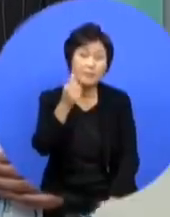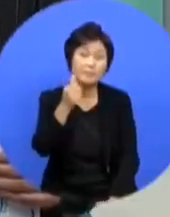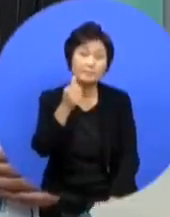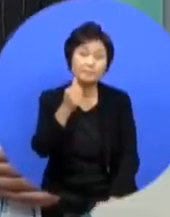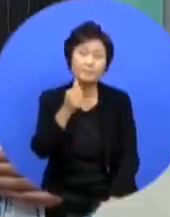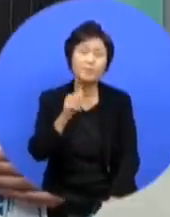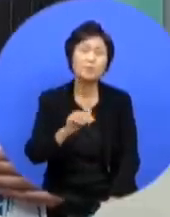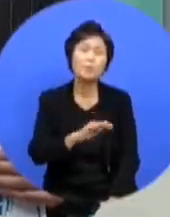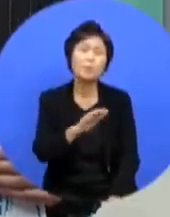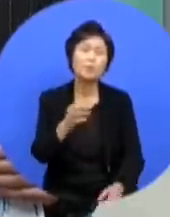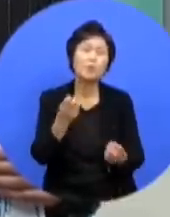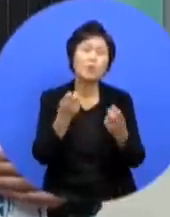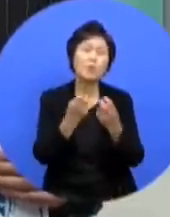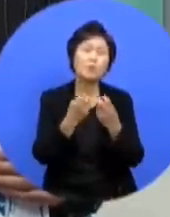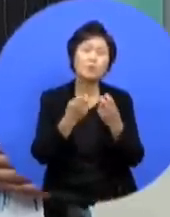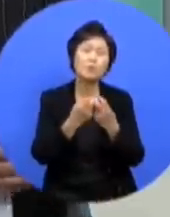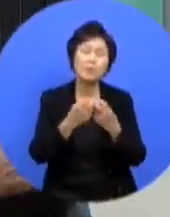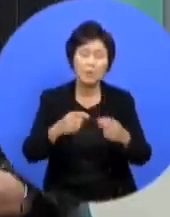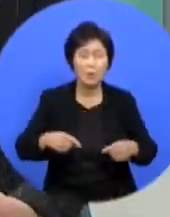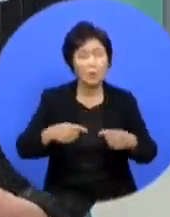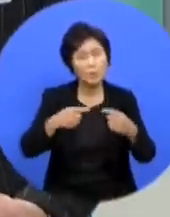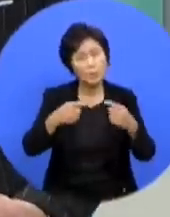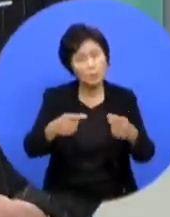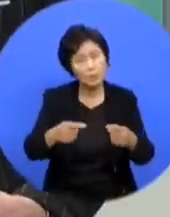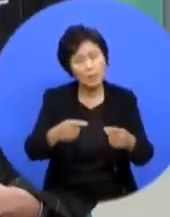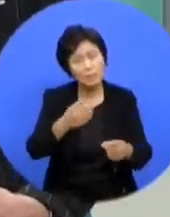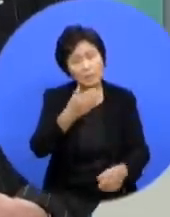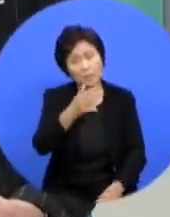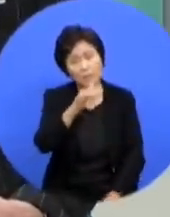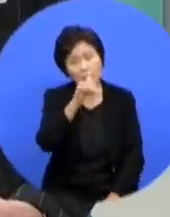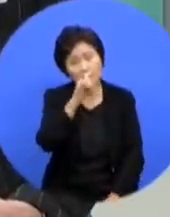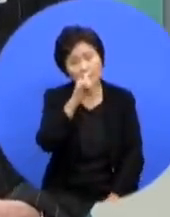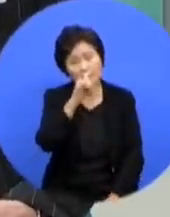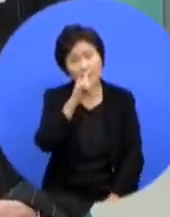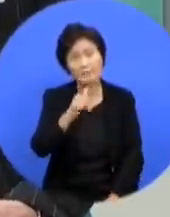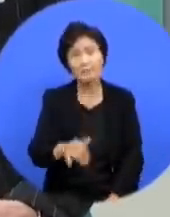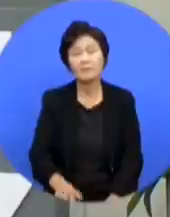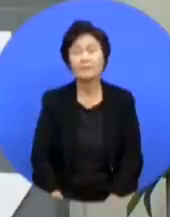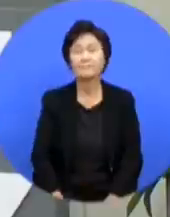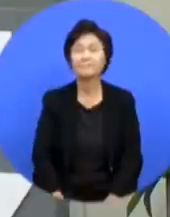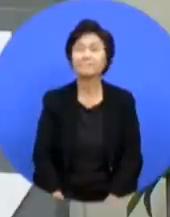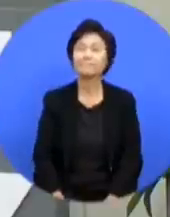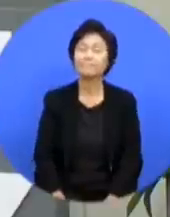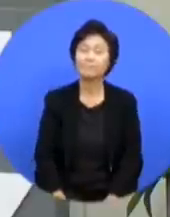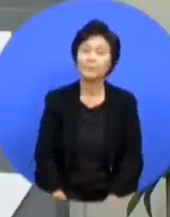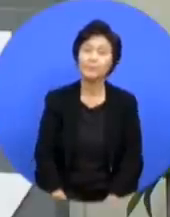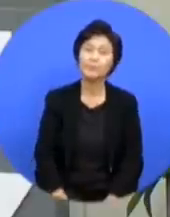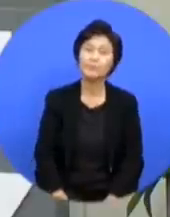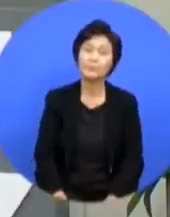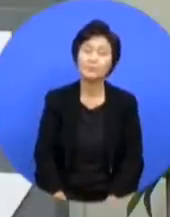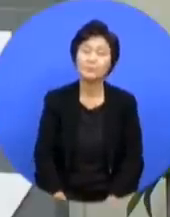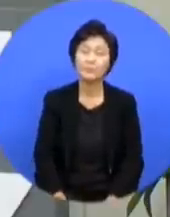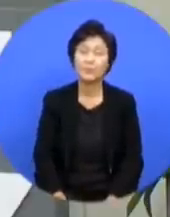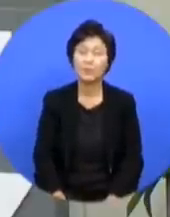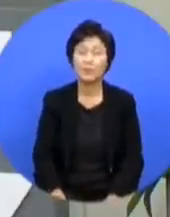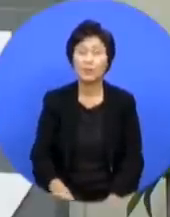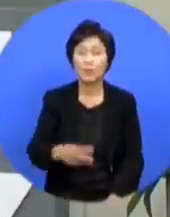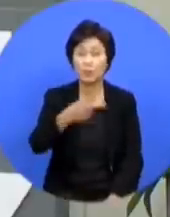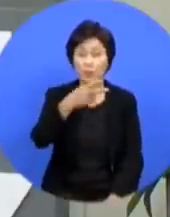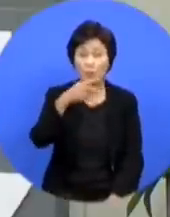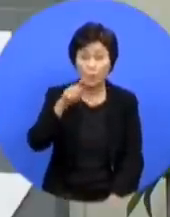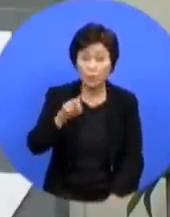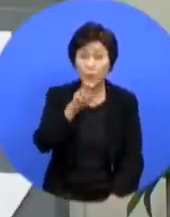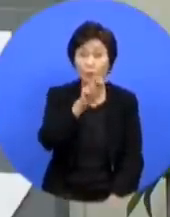김에 우리가 어떻게 동참을 할 수가 있나 좀 가르쳐 주세요. 어떻게 그 함께 할 수 있어요? 아까 말씀하셨듯이